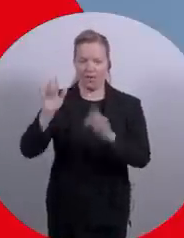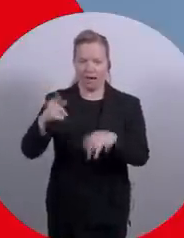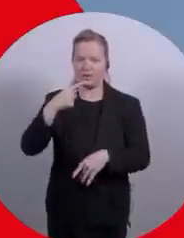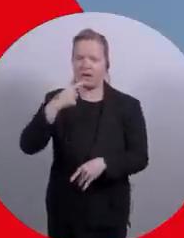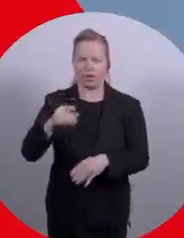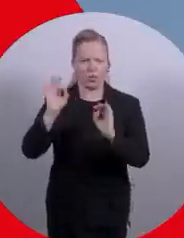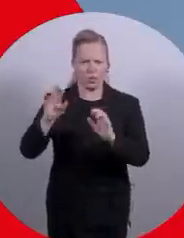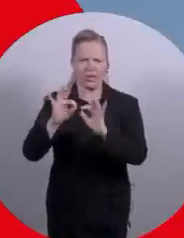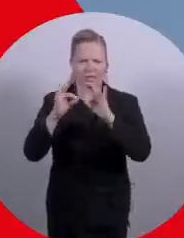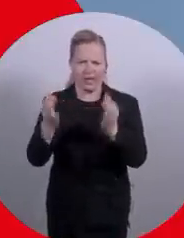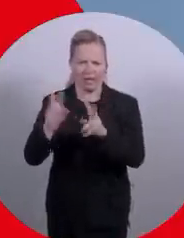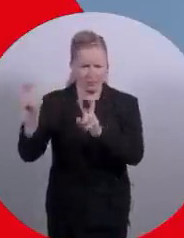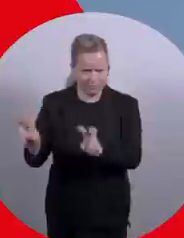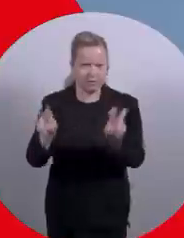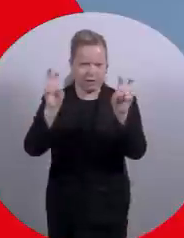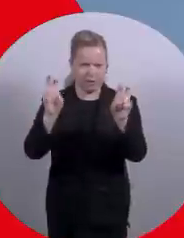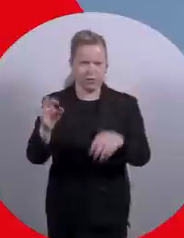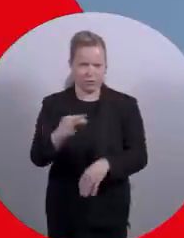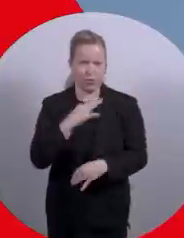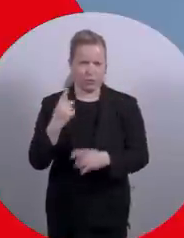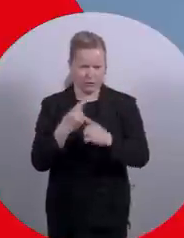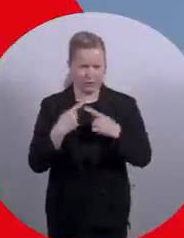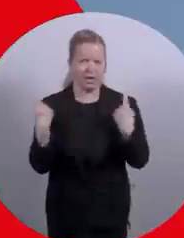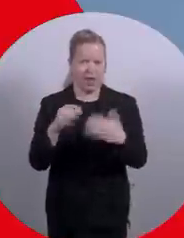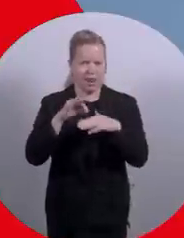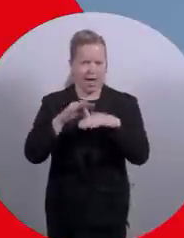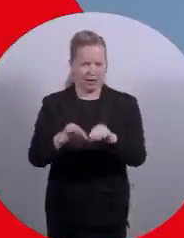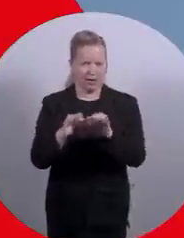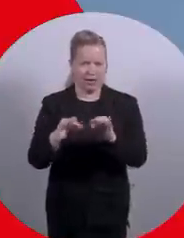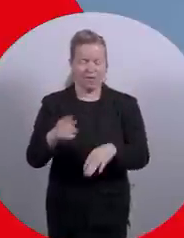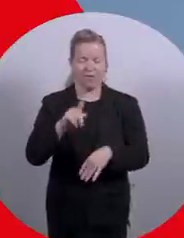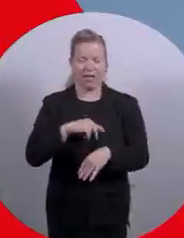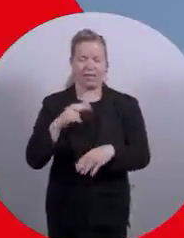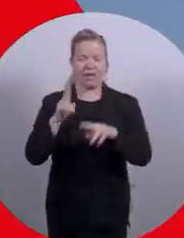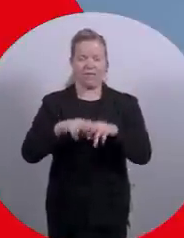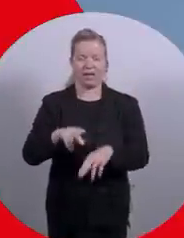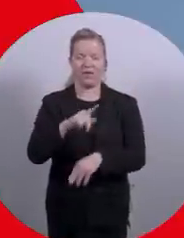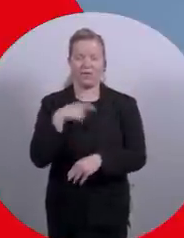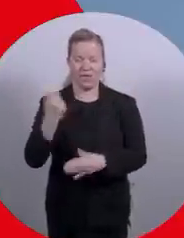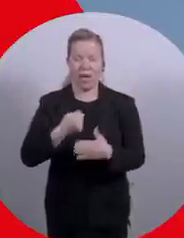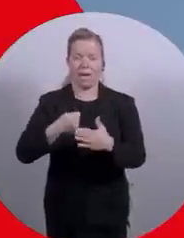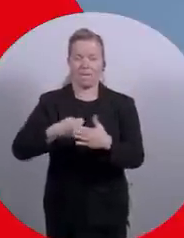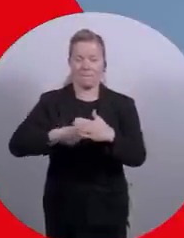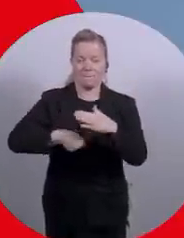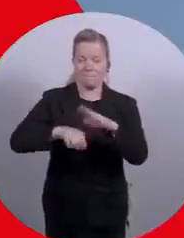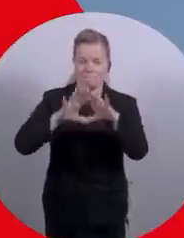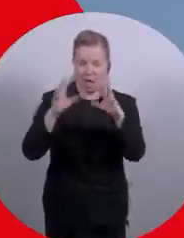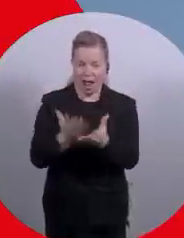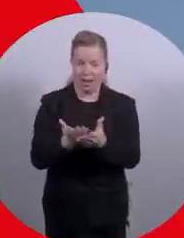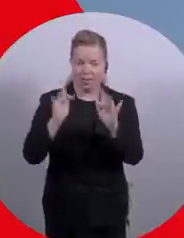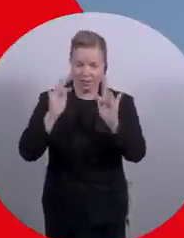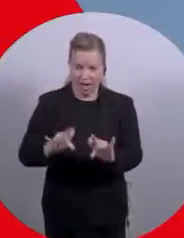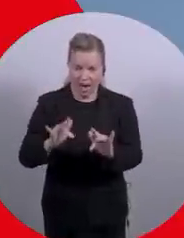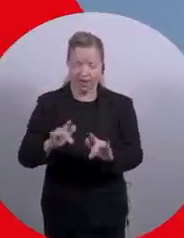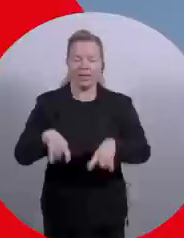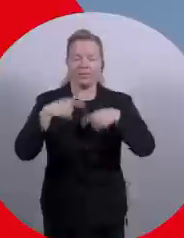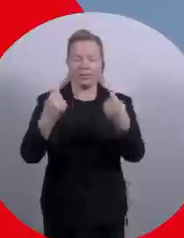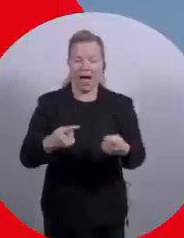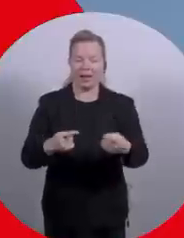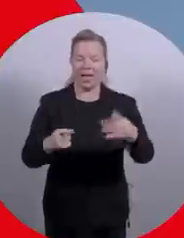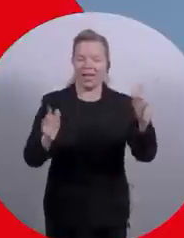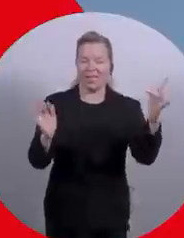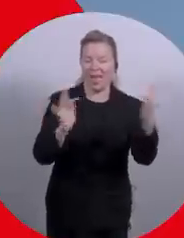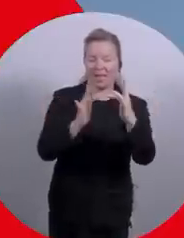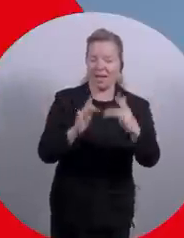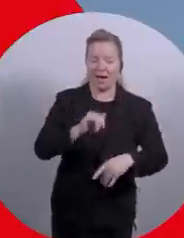für uns in der Leitlinie wann wir den Ballen haben dann schießt der Gegner kein Tor und